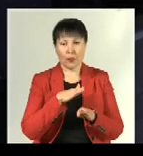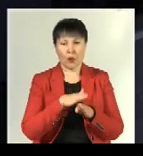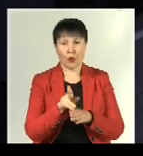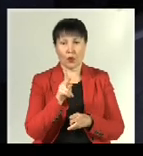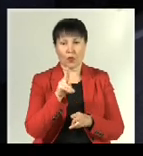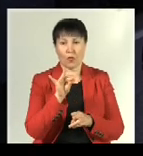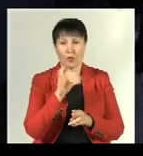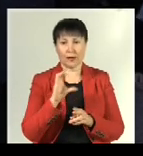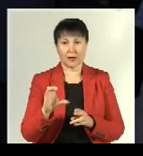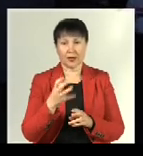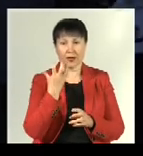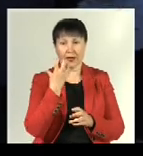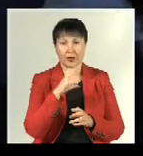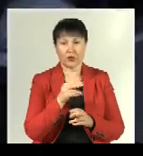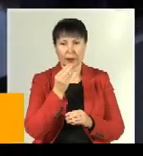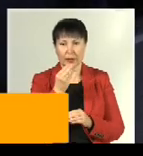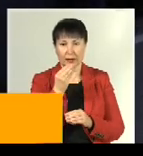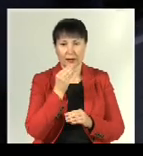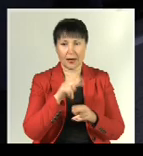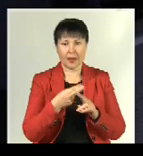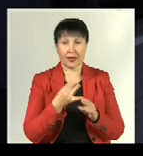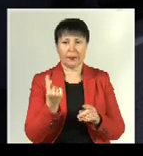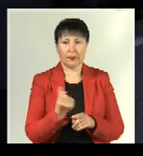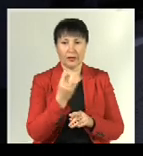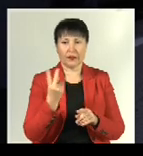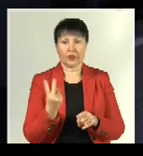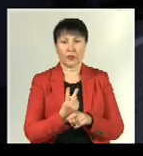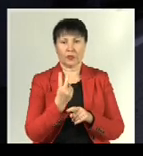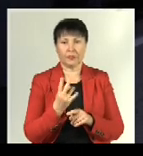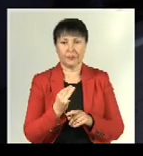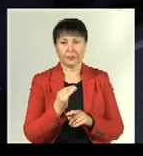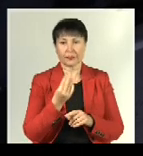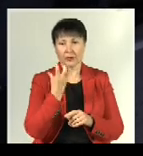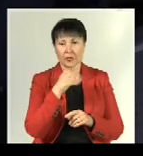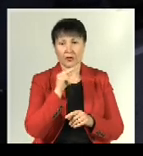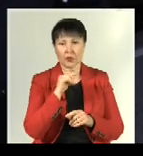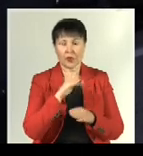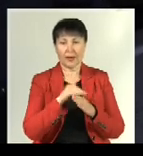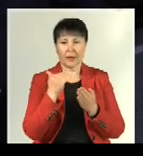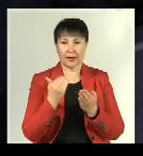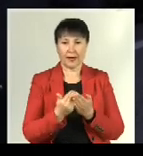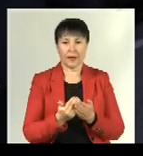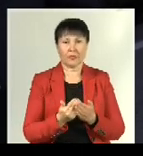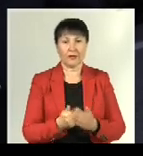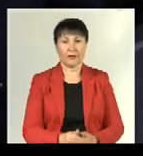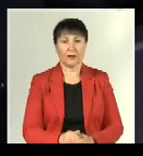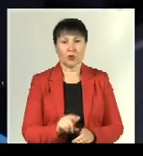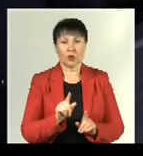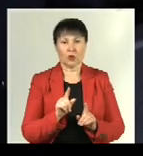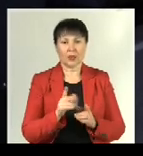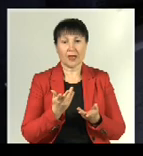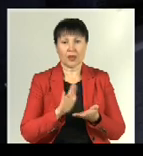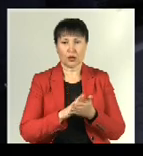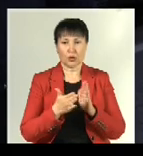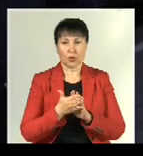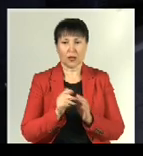комплекс для горячего питания. Это и первое, и второе, и горячий чай, хлеб. Безусловно, потому что ситуация